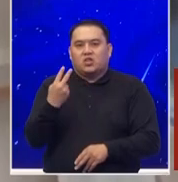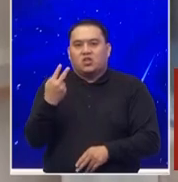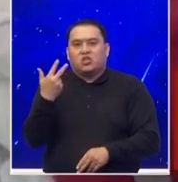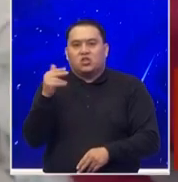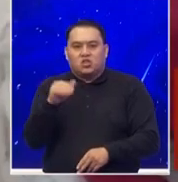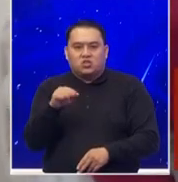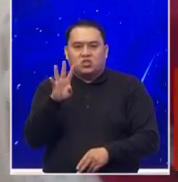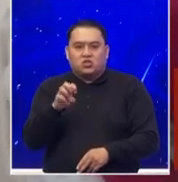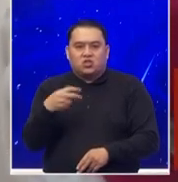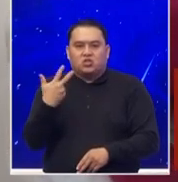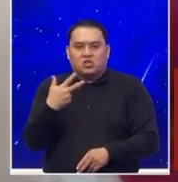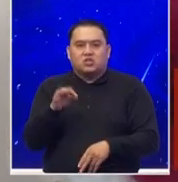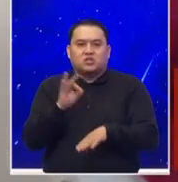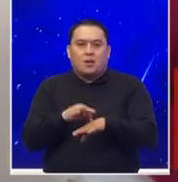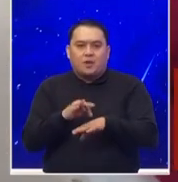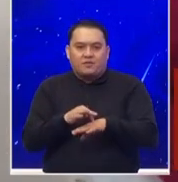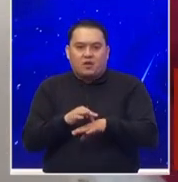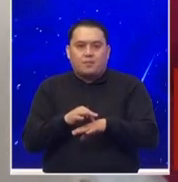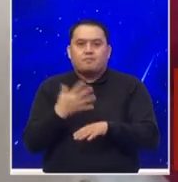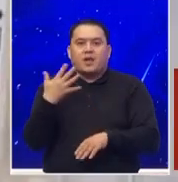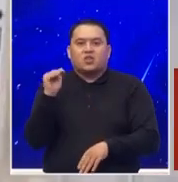23 403 зараженных.